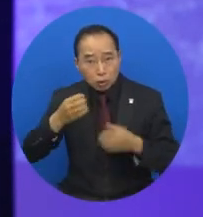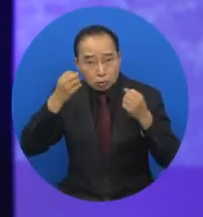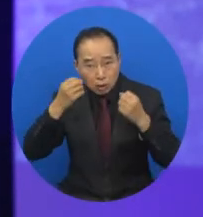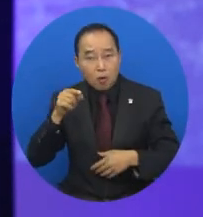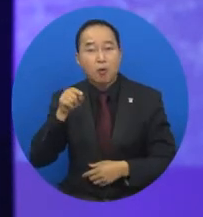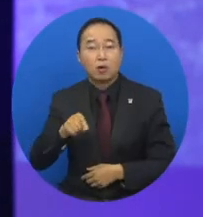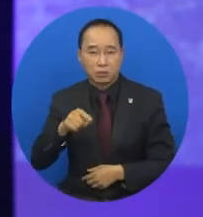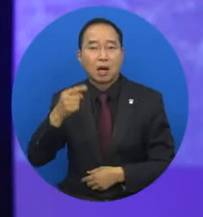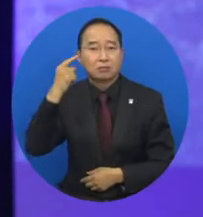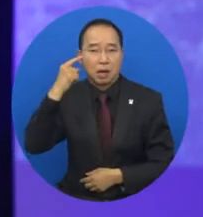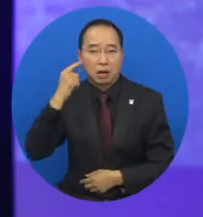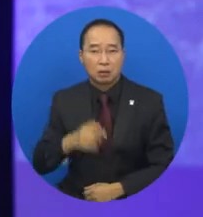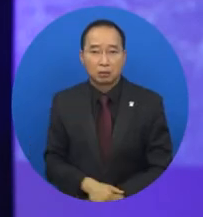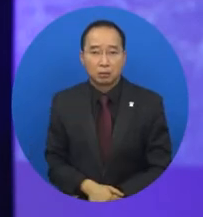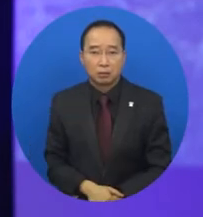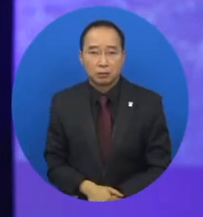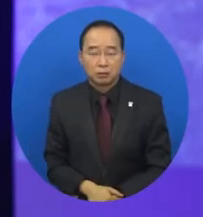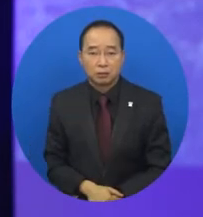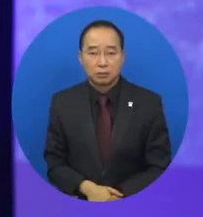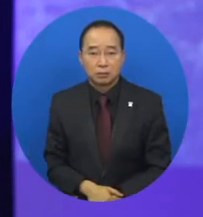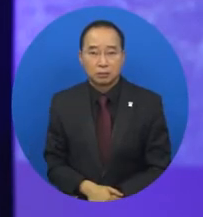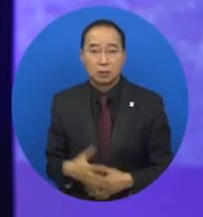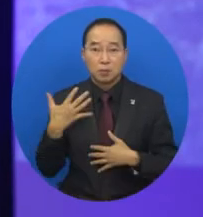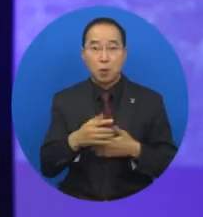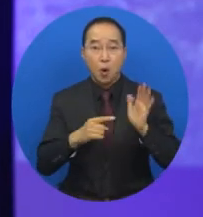말하는 것으로 저는 이해를 합니다.